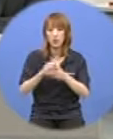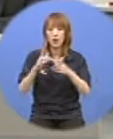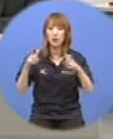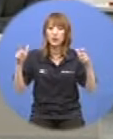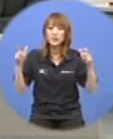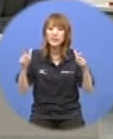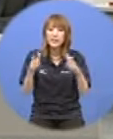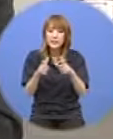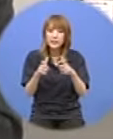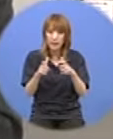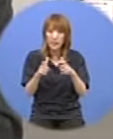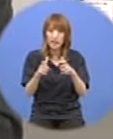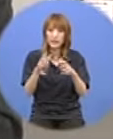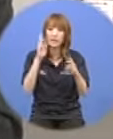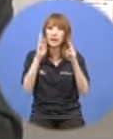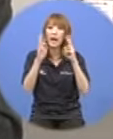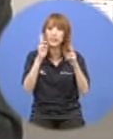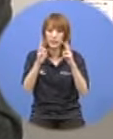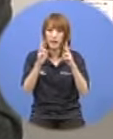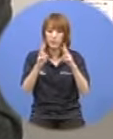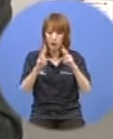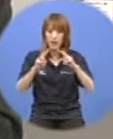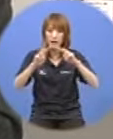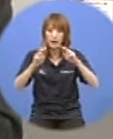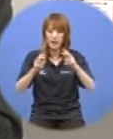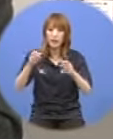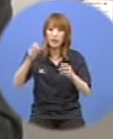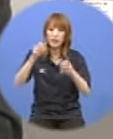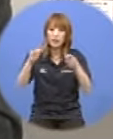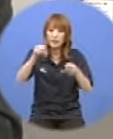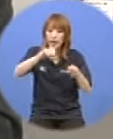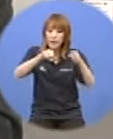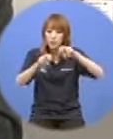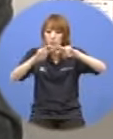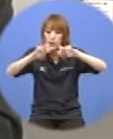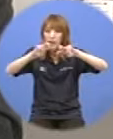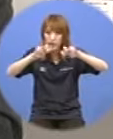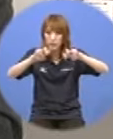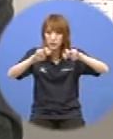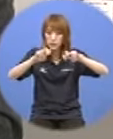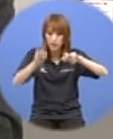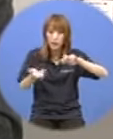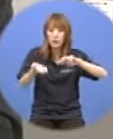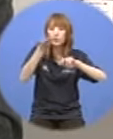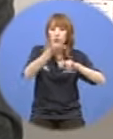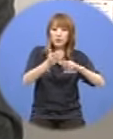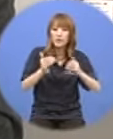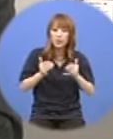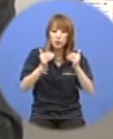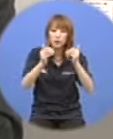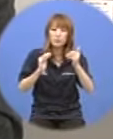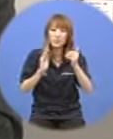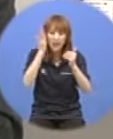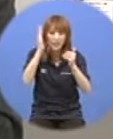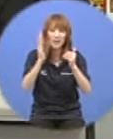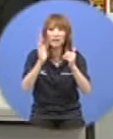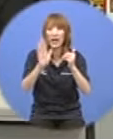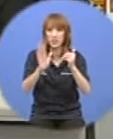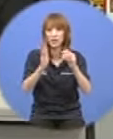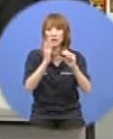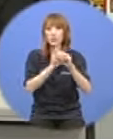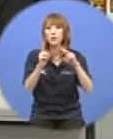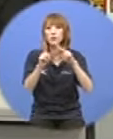ところで言えば、その研究開発の負担で次に進めないというところが結構たくさんあると思うんで、はい、特に中小企業助